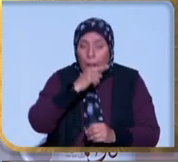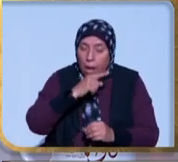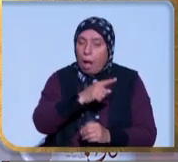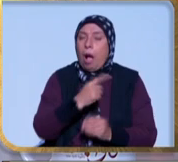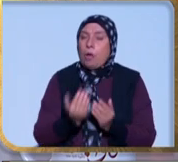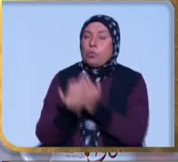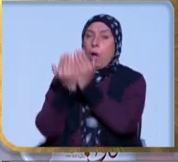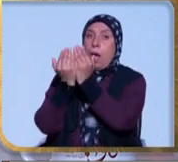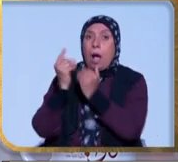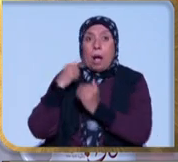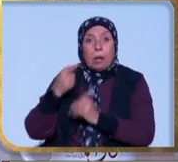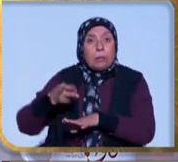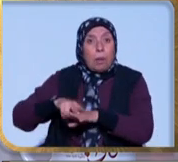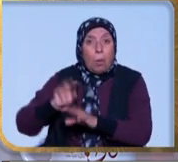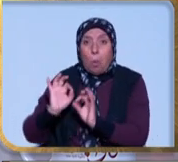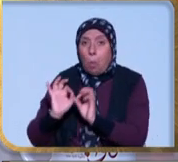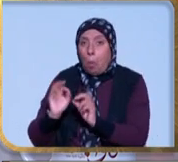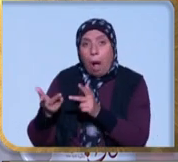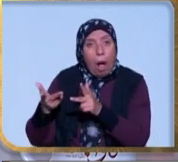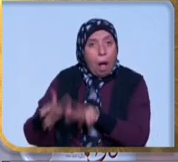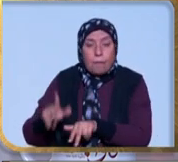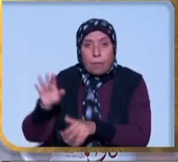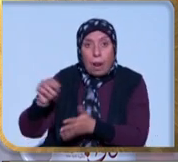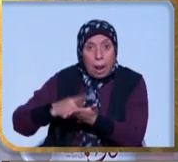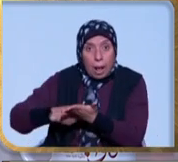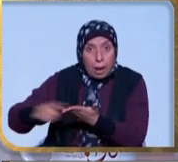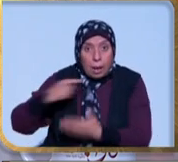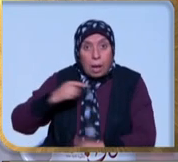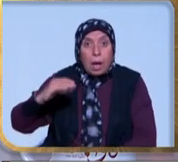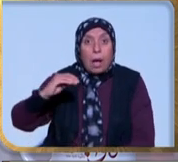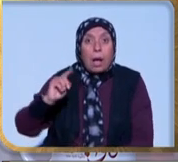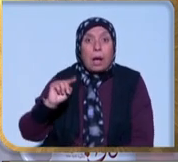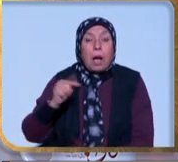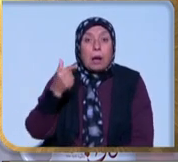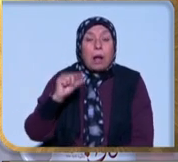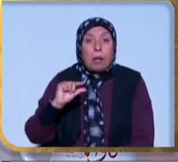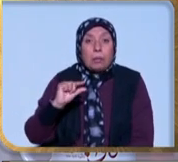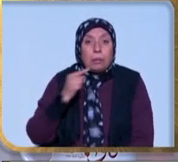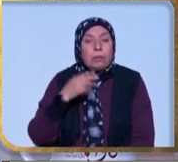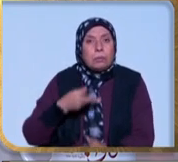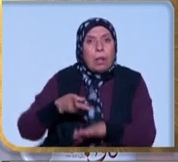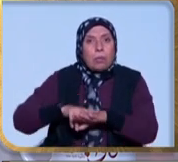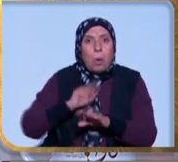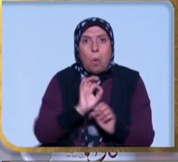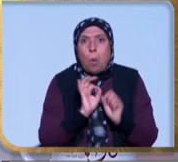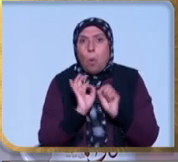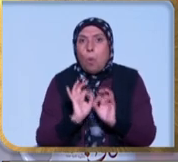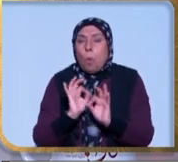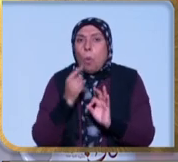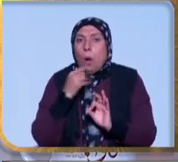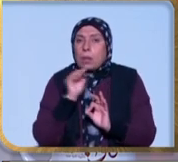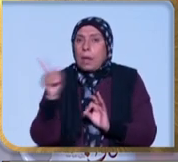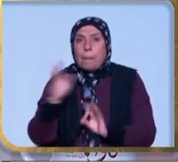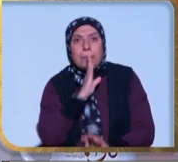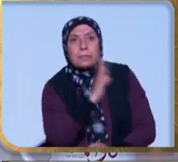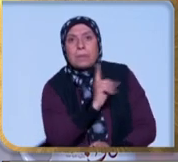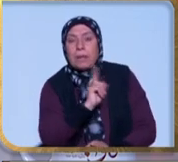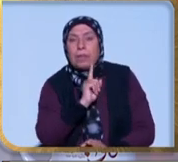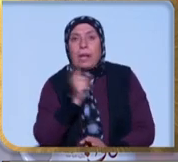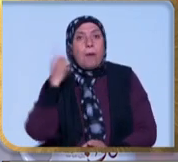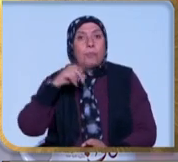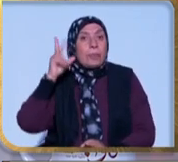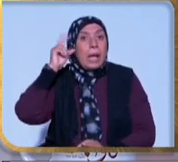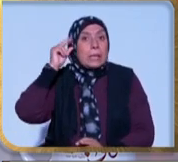العهد بتاعهم، فسلط عليهم ربنا القمل. القمل بقى اللي كانت الحشرات